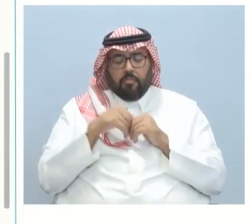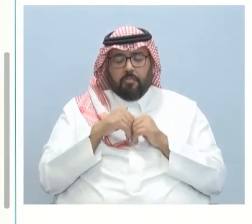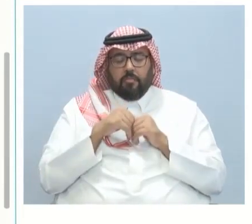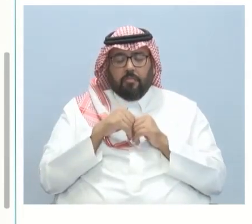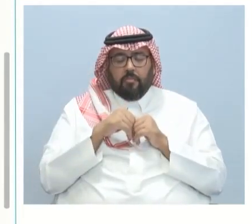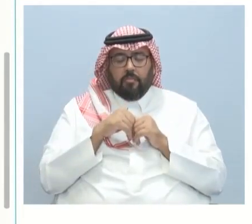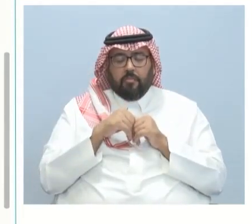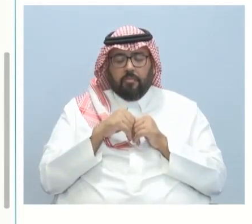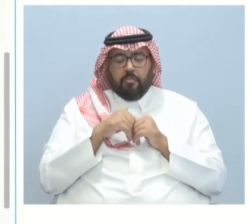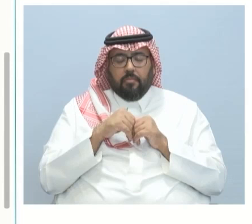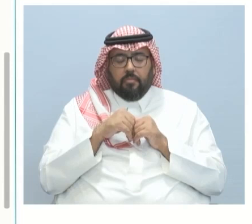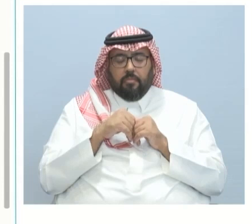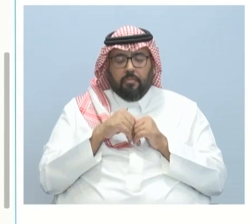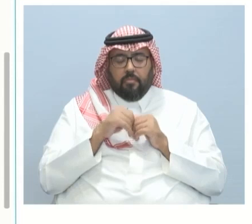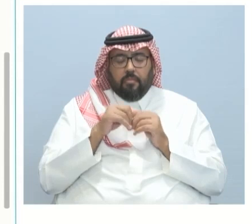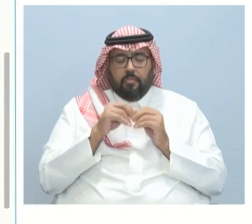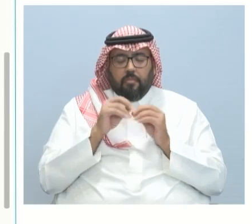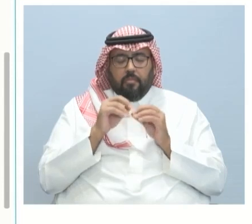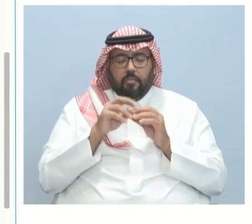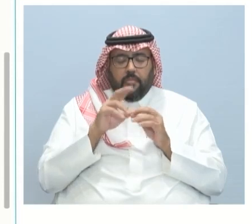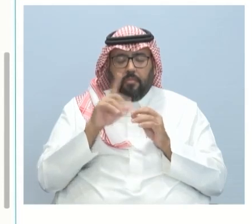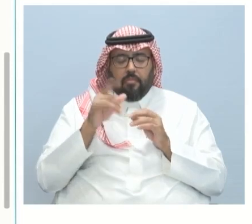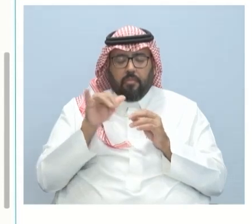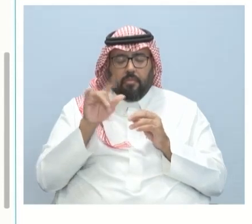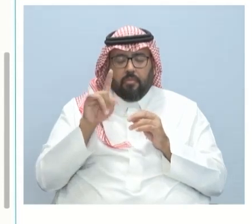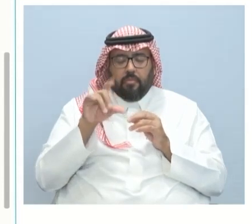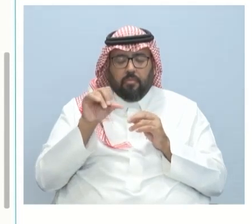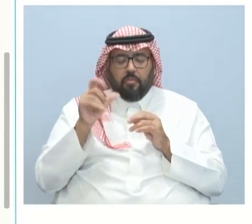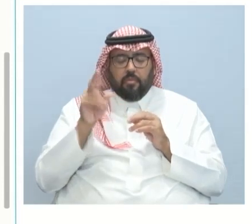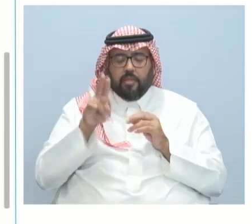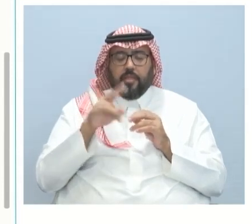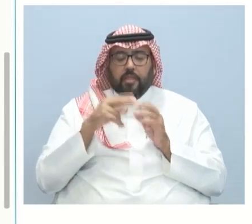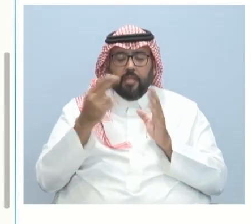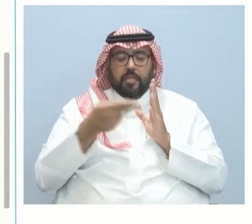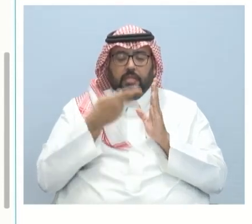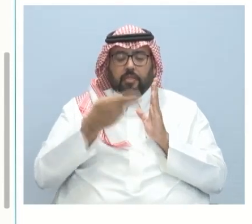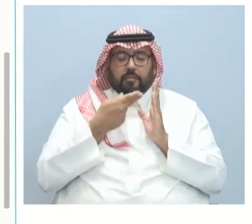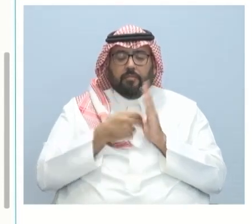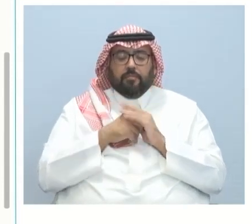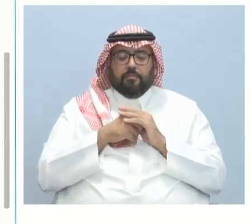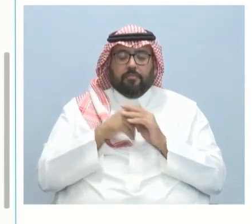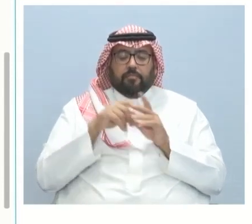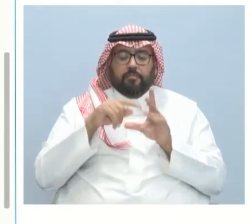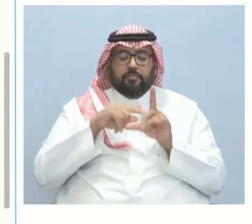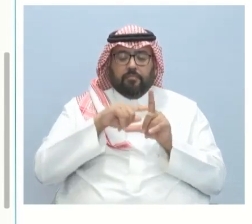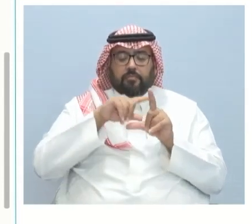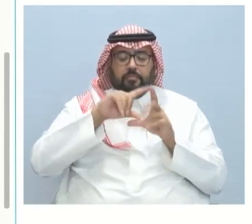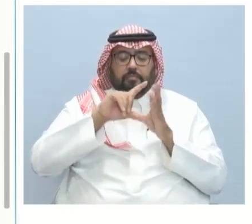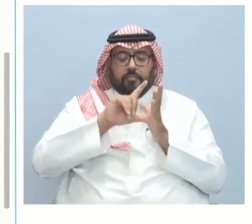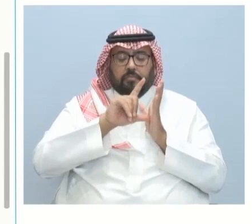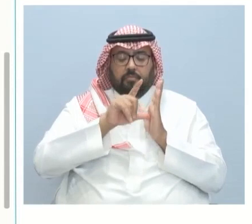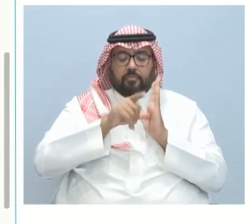الملعب سيقوم الروبوت برسم دائرتين